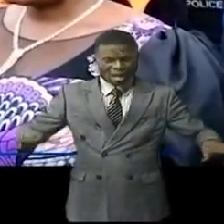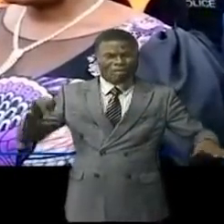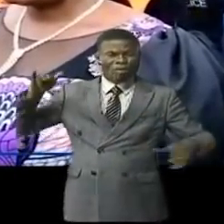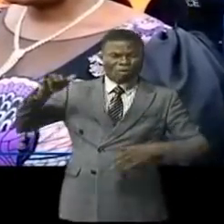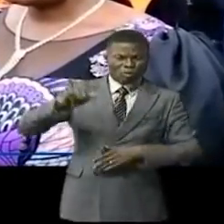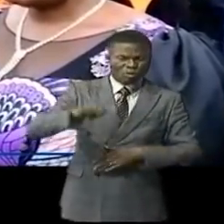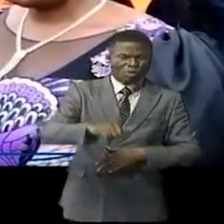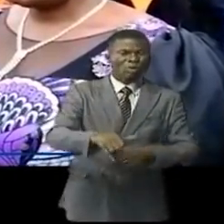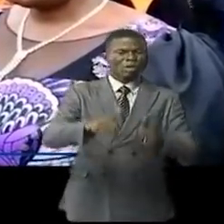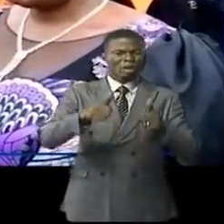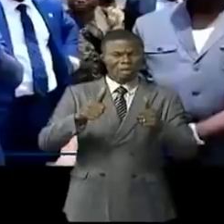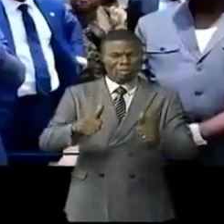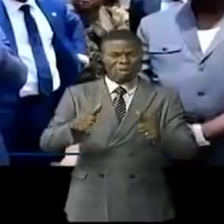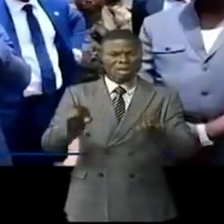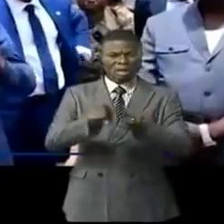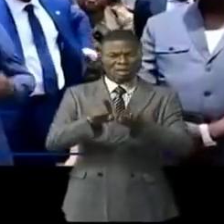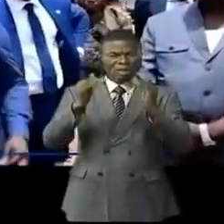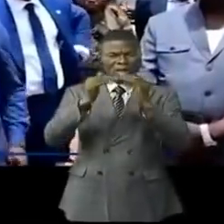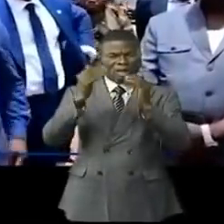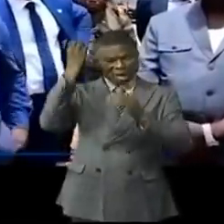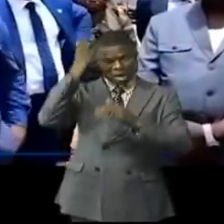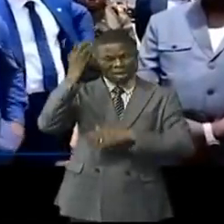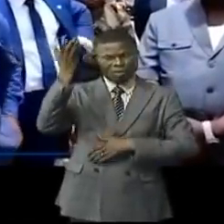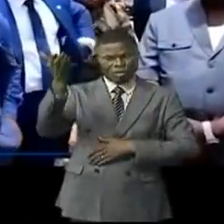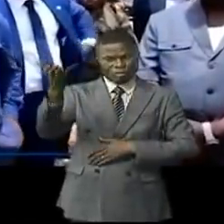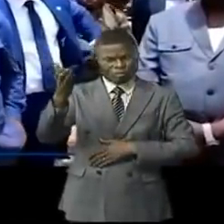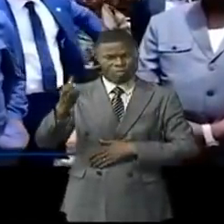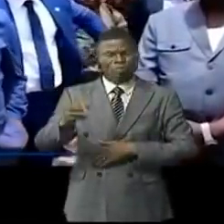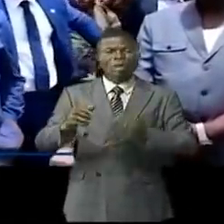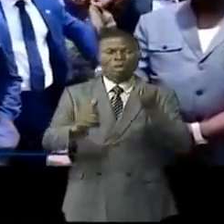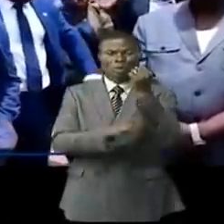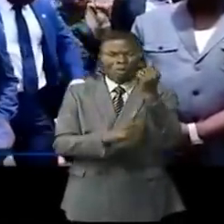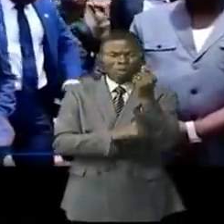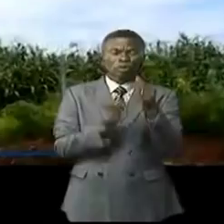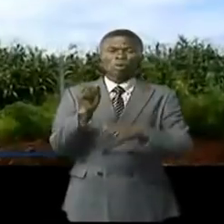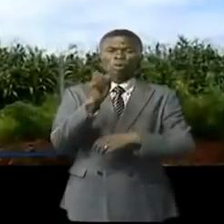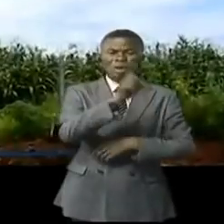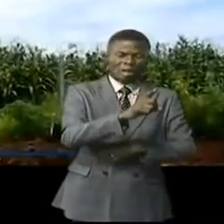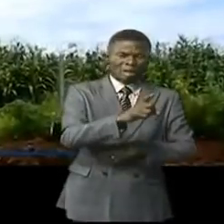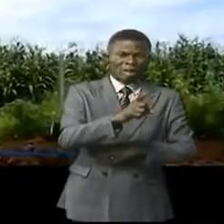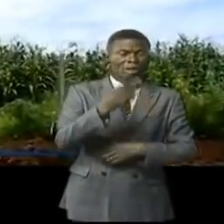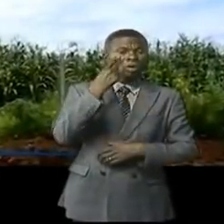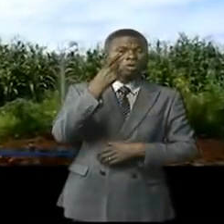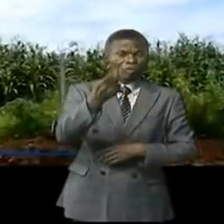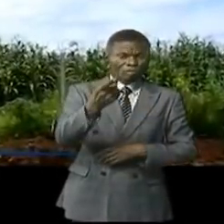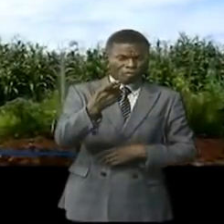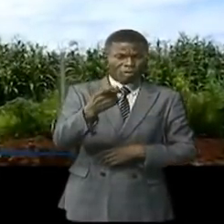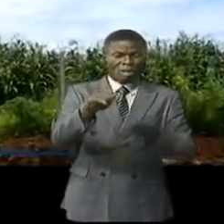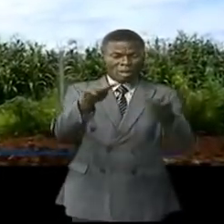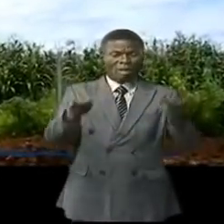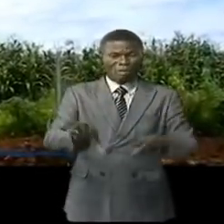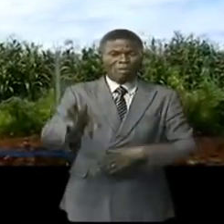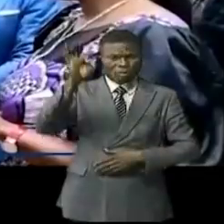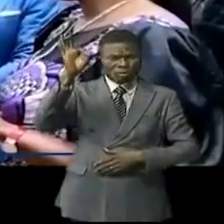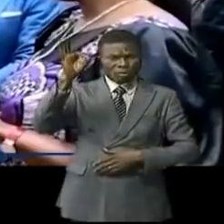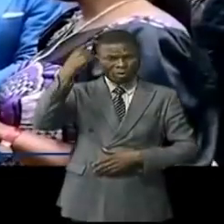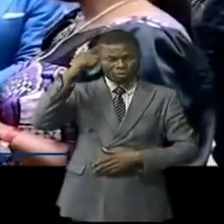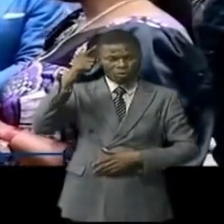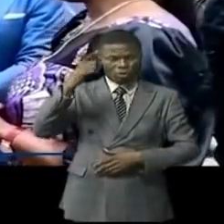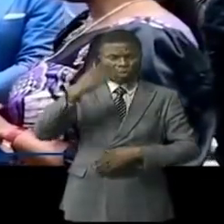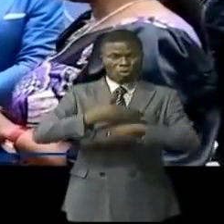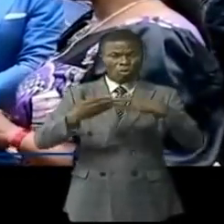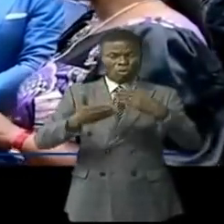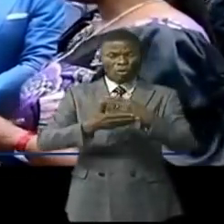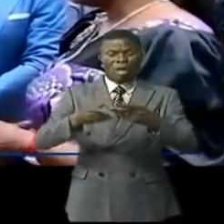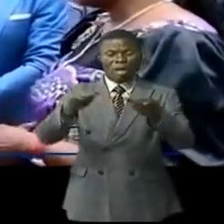d'un aéroport international. Puis la délégation s'est rendue au centre des négociations de Monsompo pour voir le site choisi pour l'érection du garage des bus